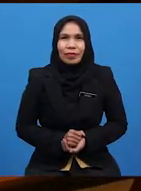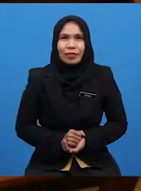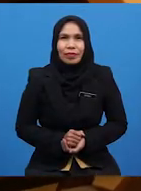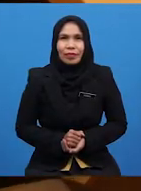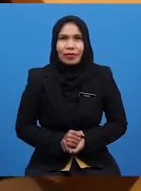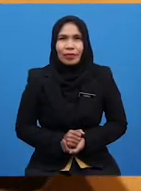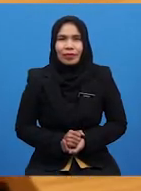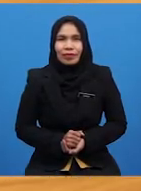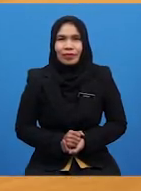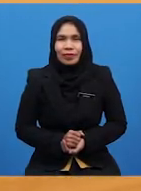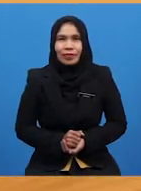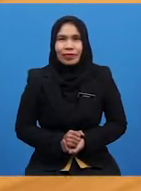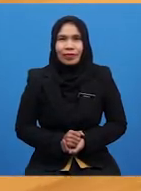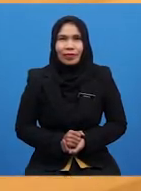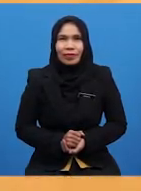hai hai